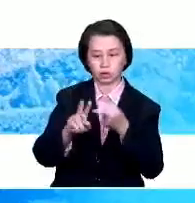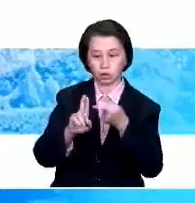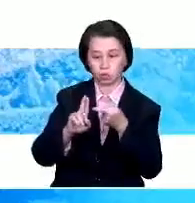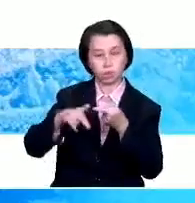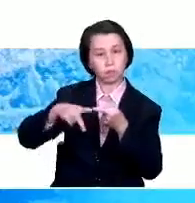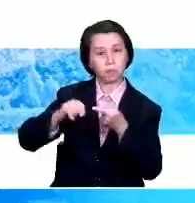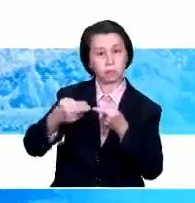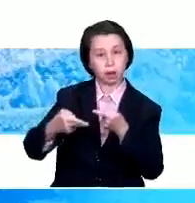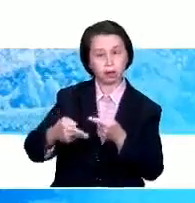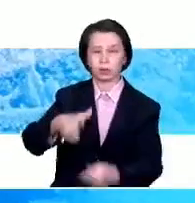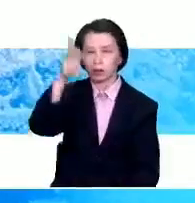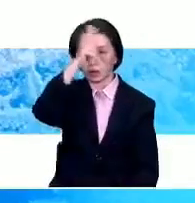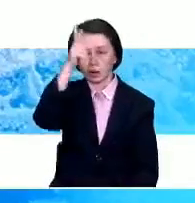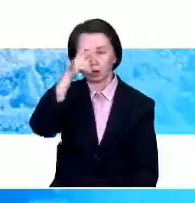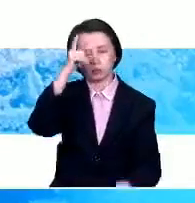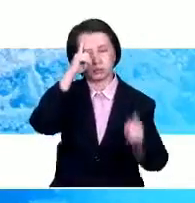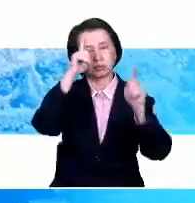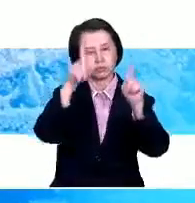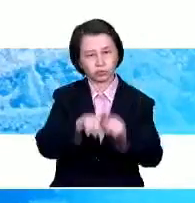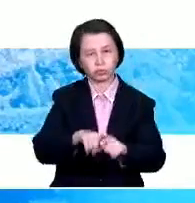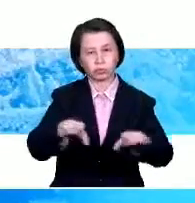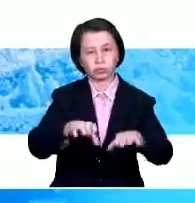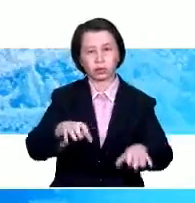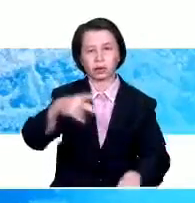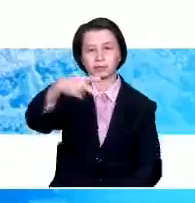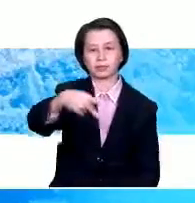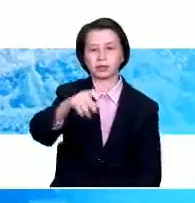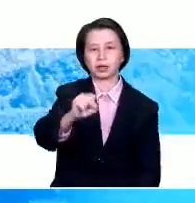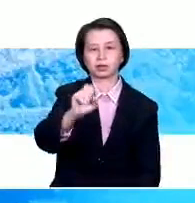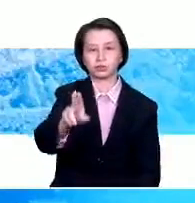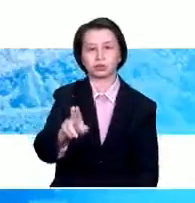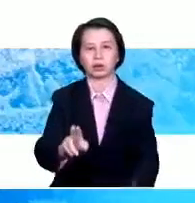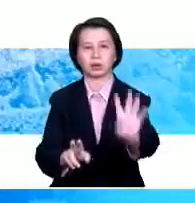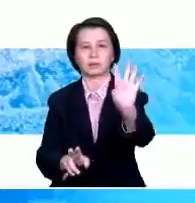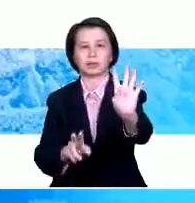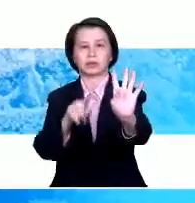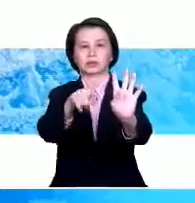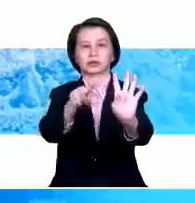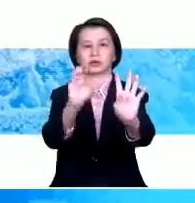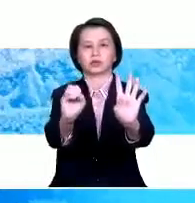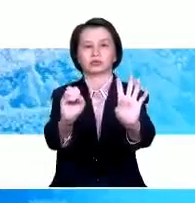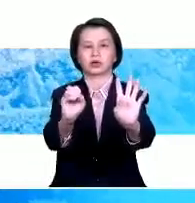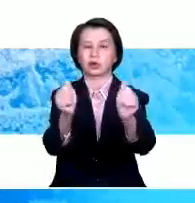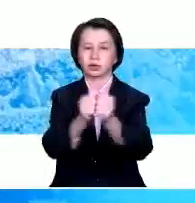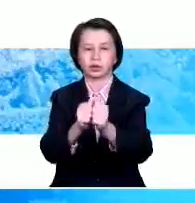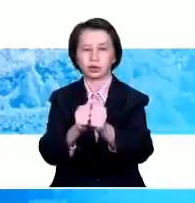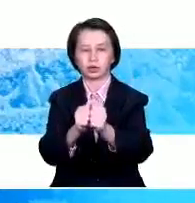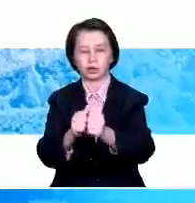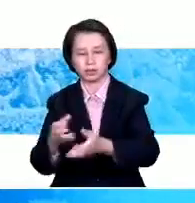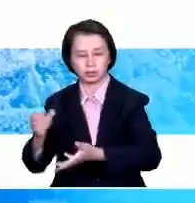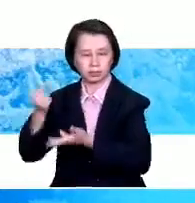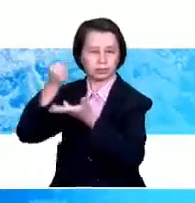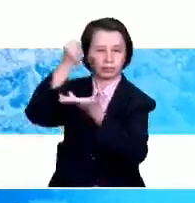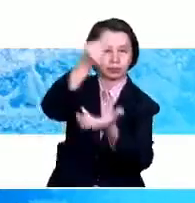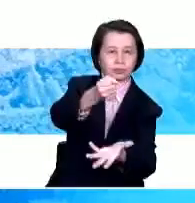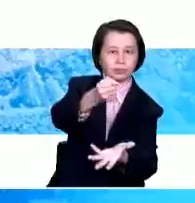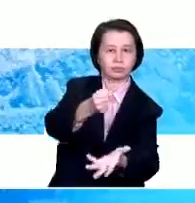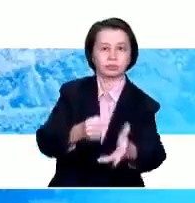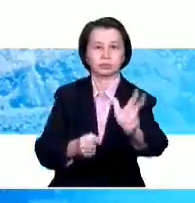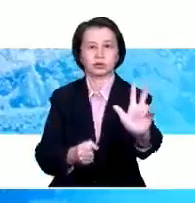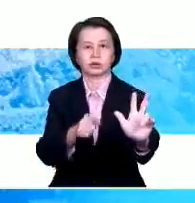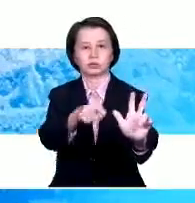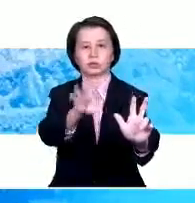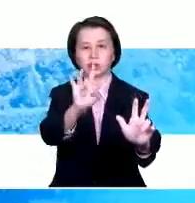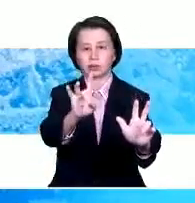kerajaan bertujuan untuk melaksanakan PSU 4.0 dengan peruntukkan sebanyak tiga plan